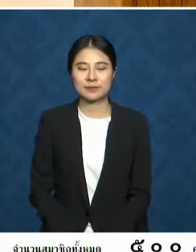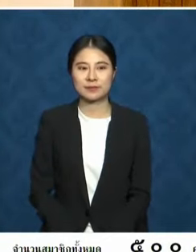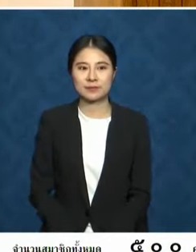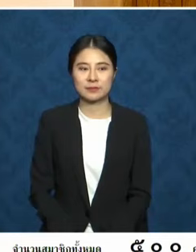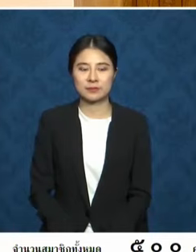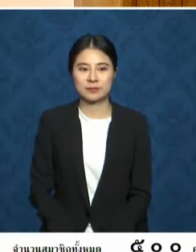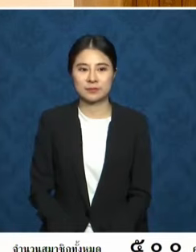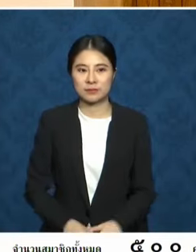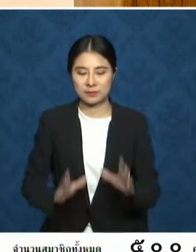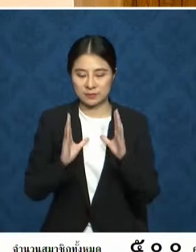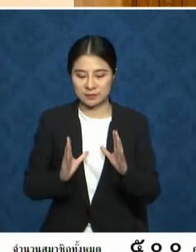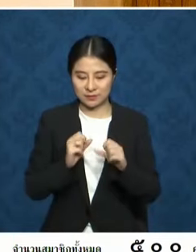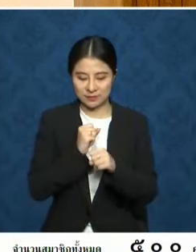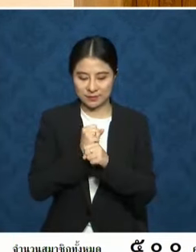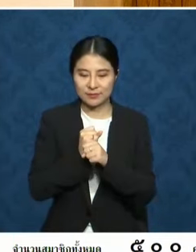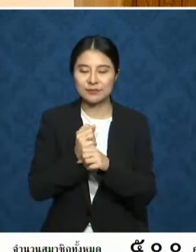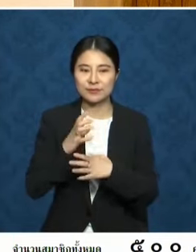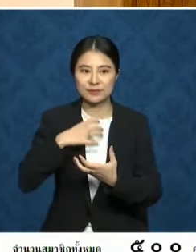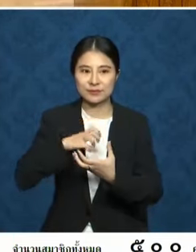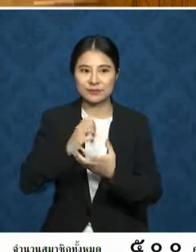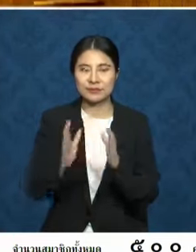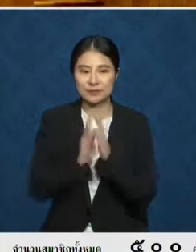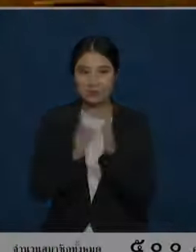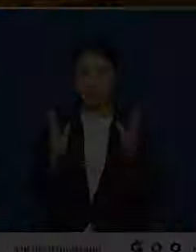พูแนว่ Villambaที่ให้ข้อมูลครับ ขอบคุณมากครับ